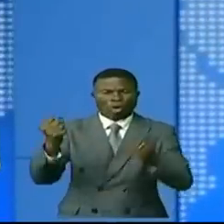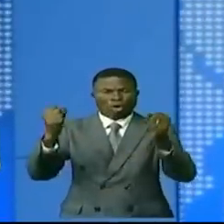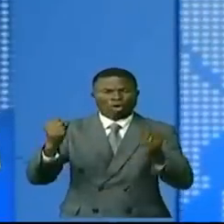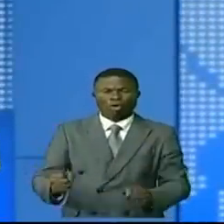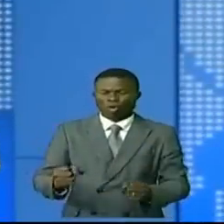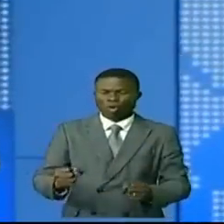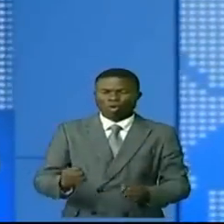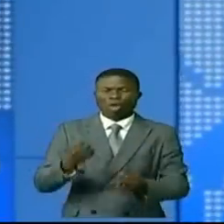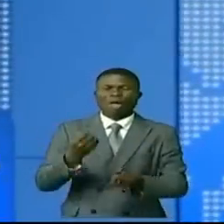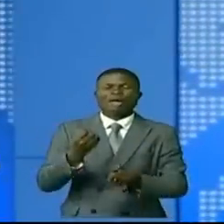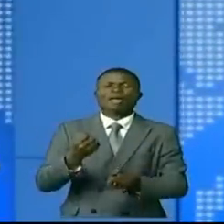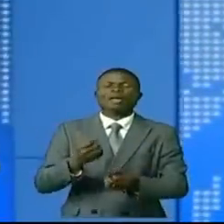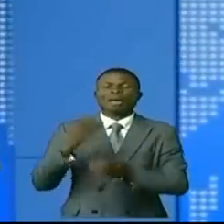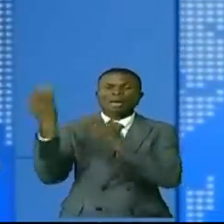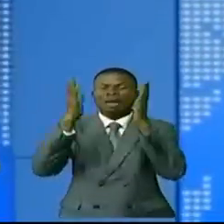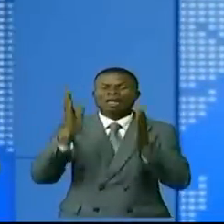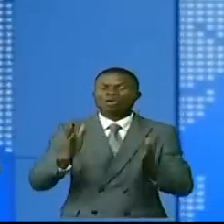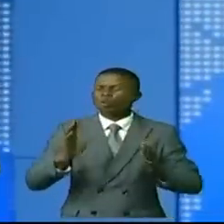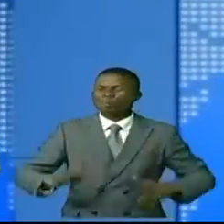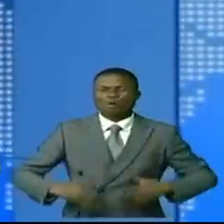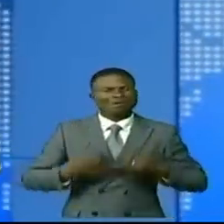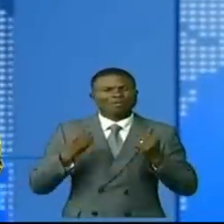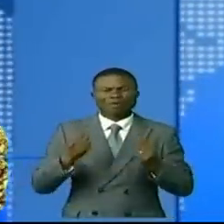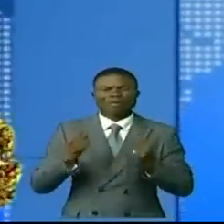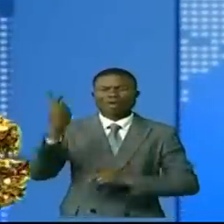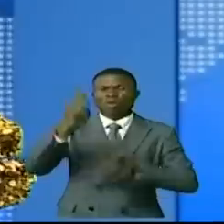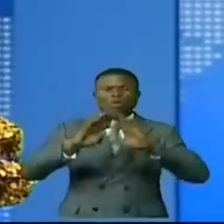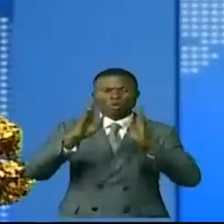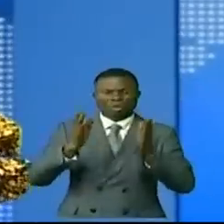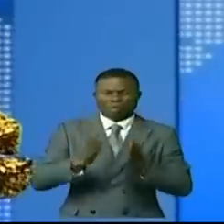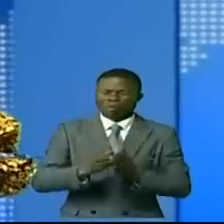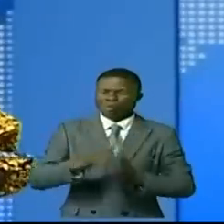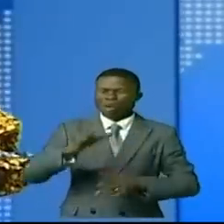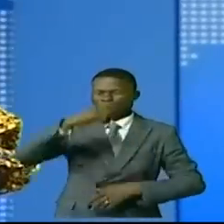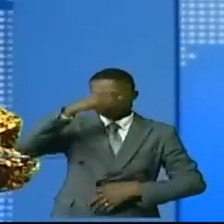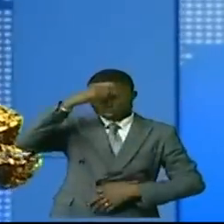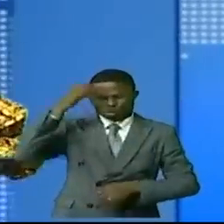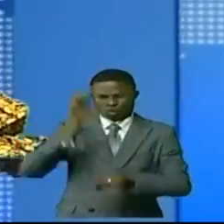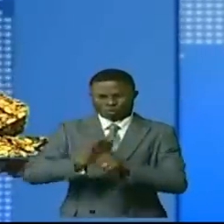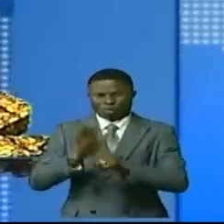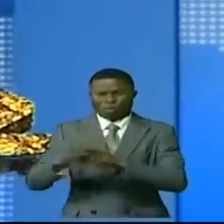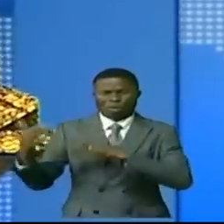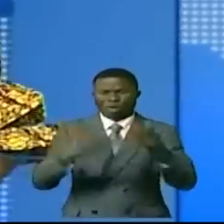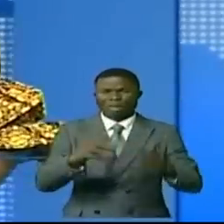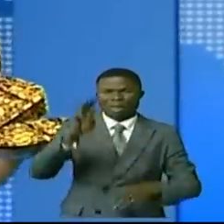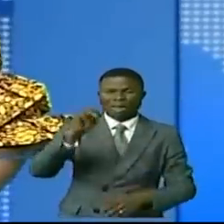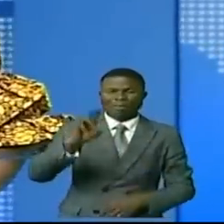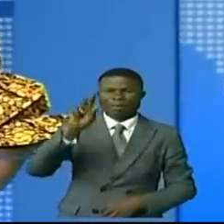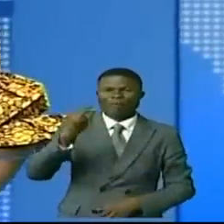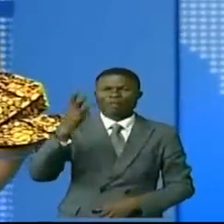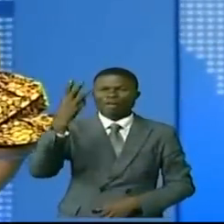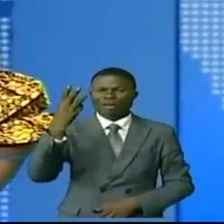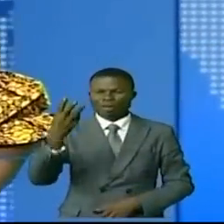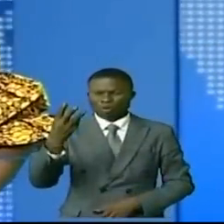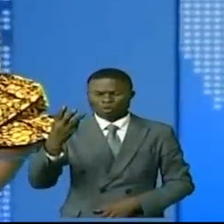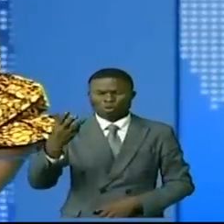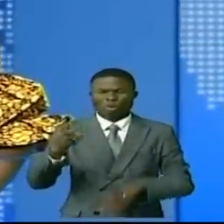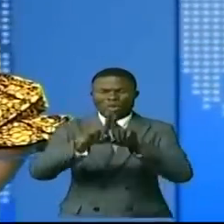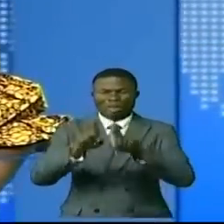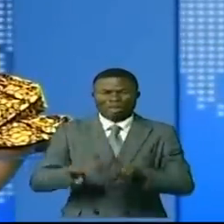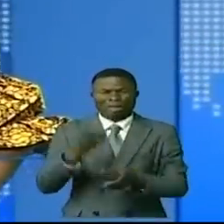opérateurs économiques au créneau. Cette population, déjà victime de guerre du M23 et autres groupes armés,